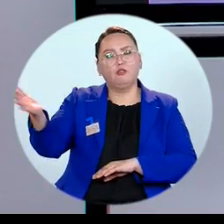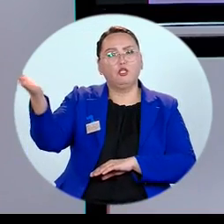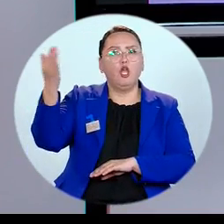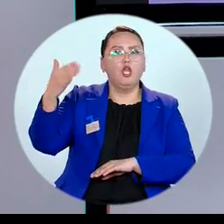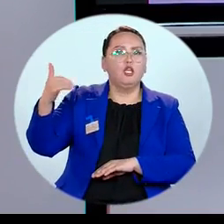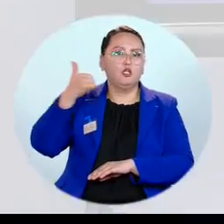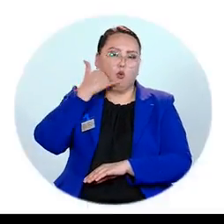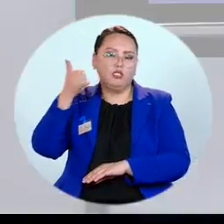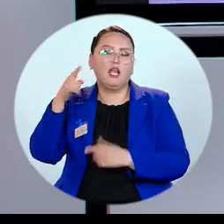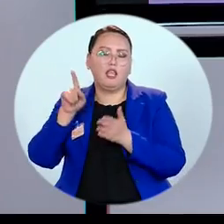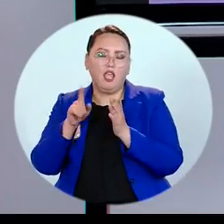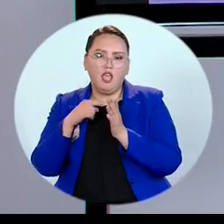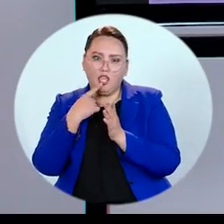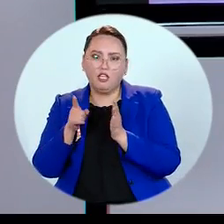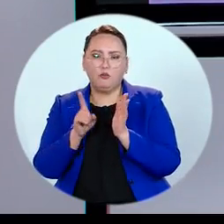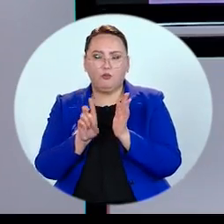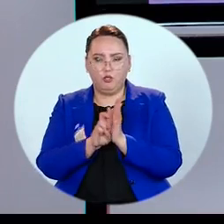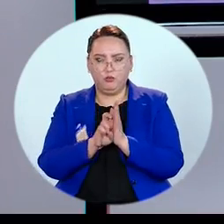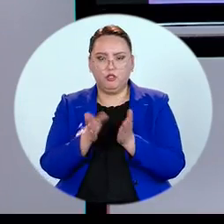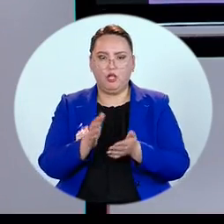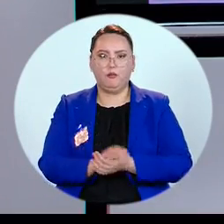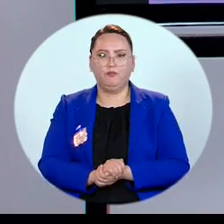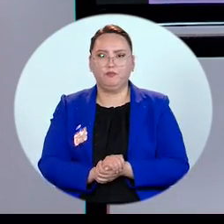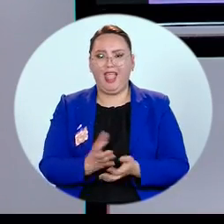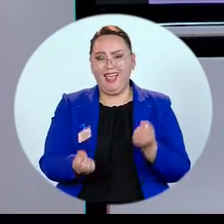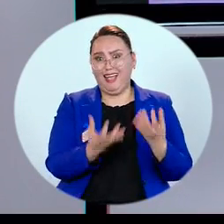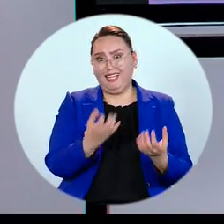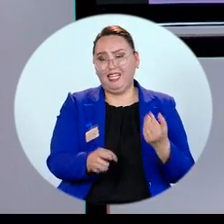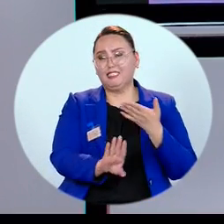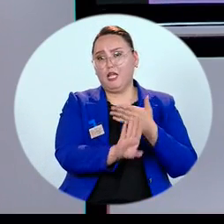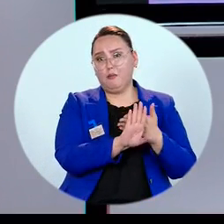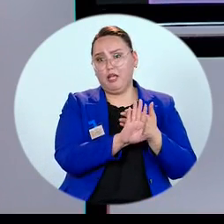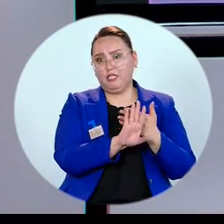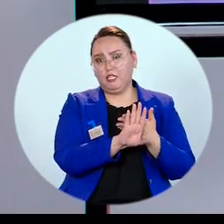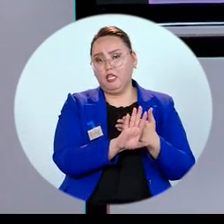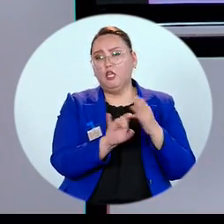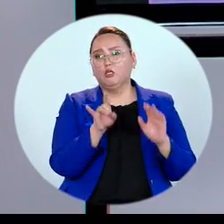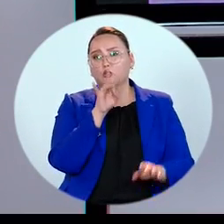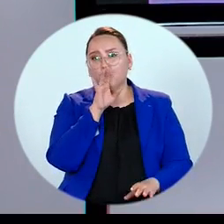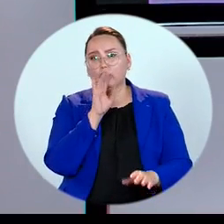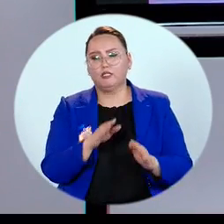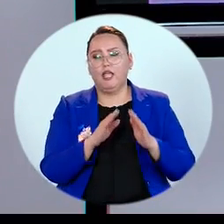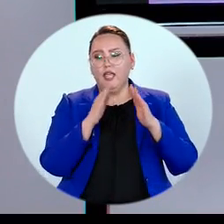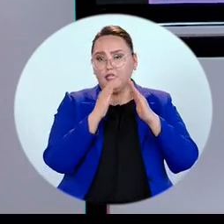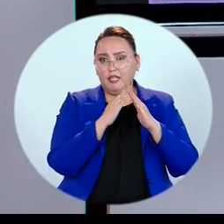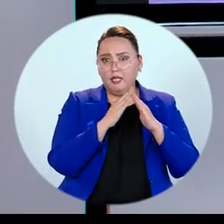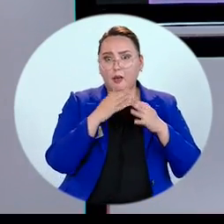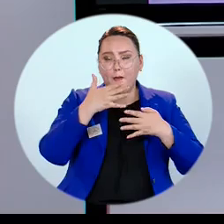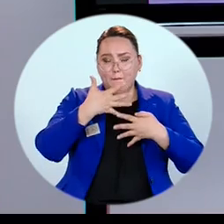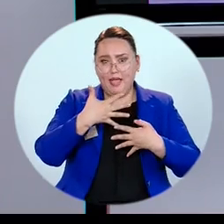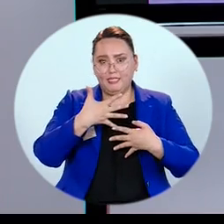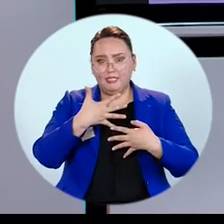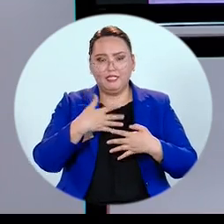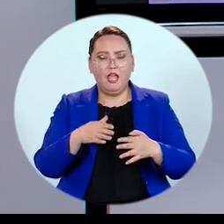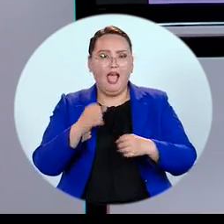шарлыхтайма. Галтвумұрой сурчилан сиргилхин тулд та бид, гэр, башин, орунсуц, ажлийн байрондээрэй